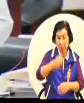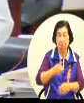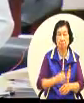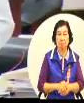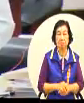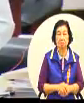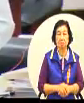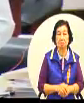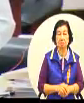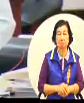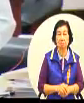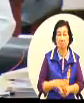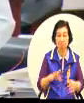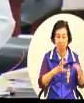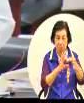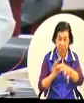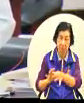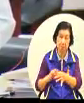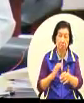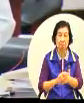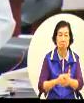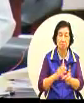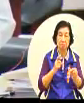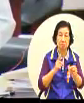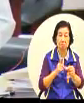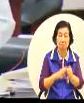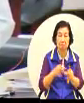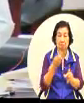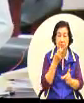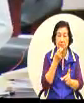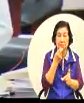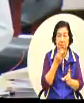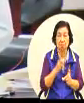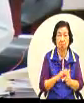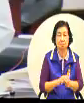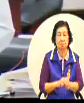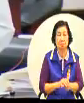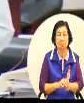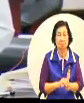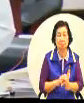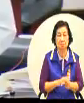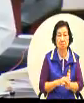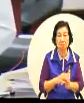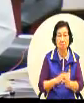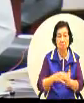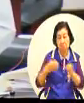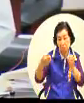不断地跟中央，当时候不断地跟中央对话，